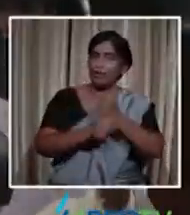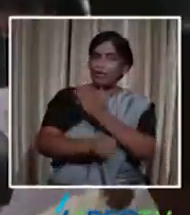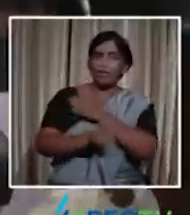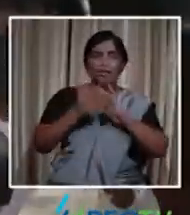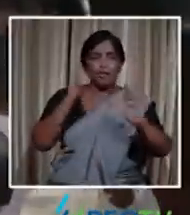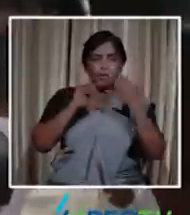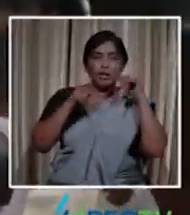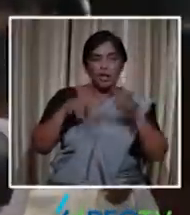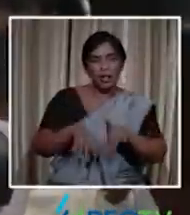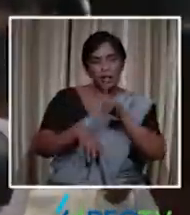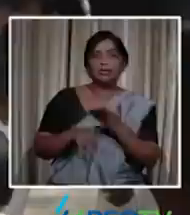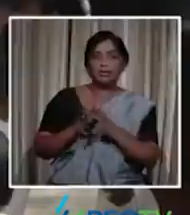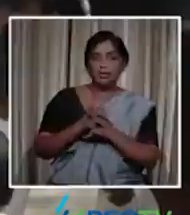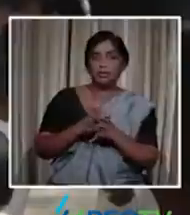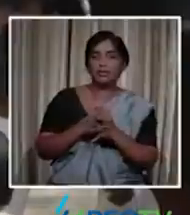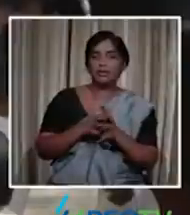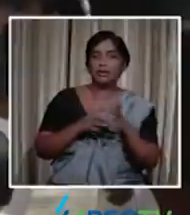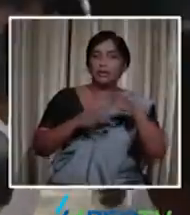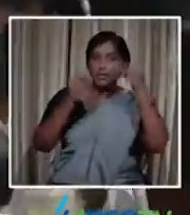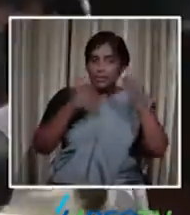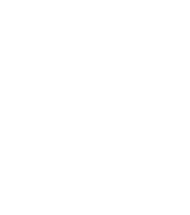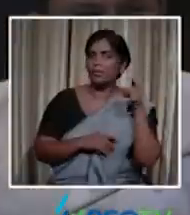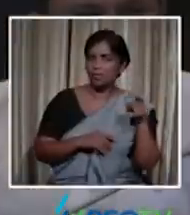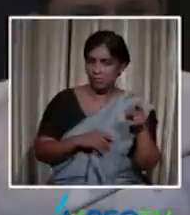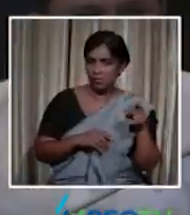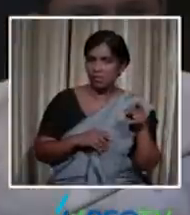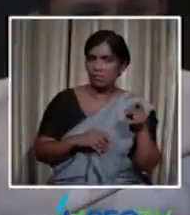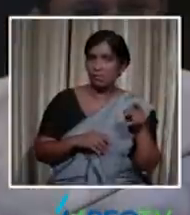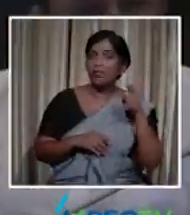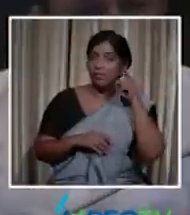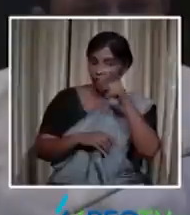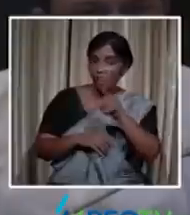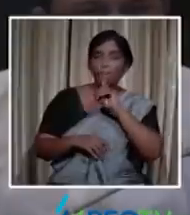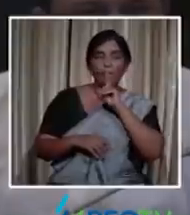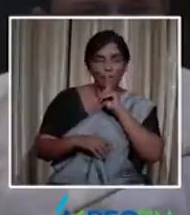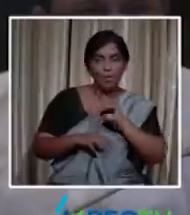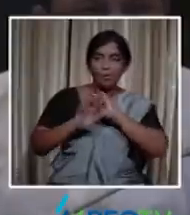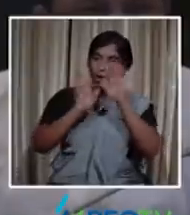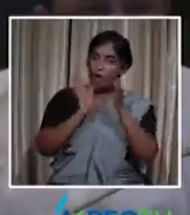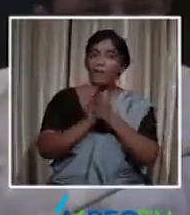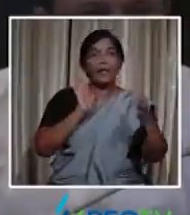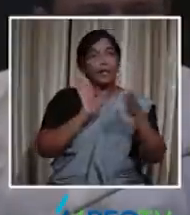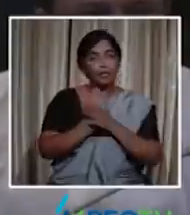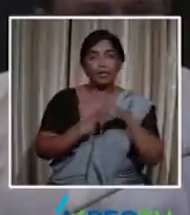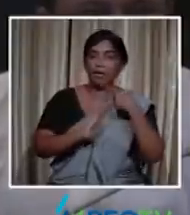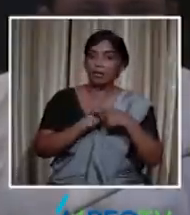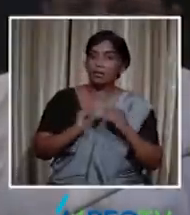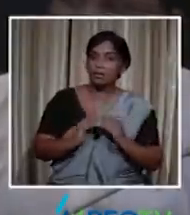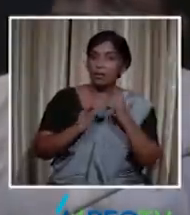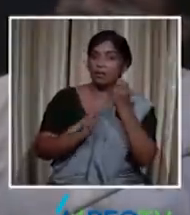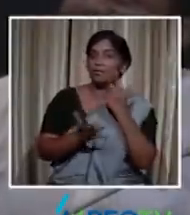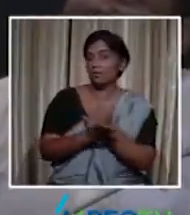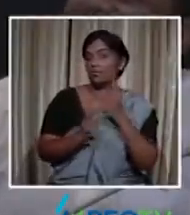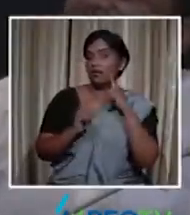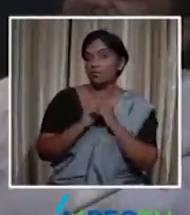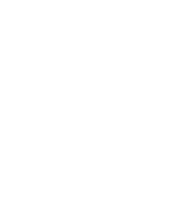අද ලෙජෙන්ඩර් කියලා මේ පොතෙන්ද කියලා ෆේල් වෙච්ච සර්ගේ මතකව ගන්නවා. මෙතුමන්ලම තමයි කිව්වේ ඔක්කොමලා එකතු වෙලා මේ රට ගොඩදාන්න මේ ආර්ථික අර්බුදයෙන් රට